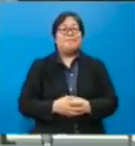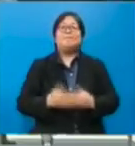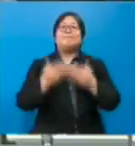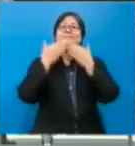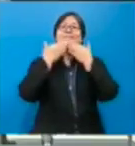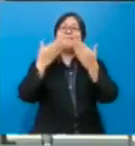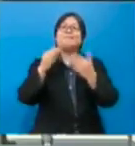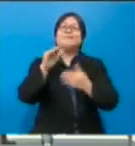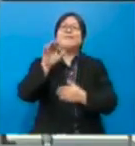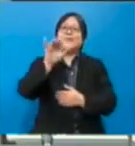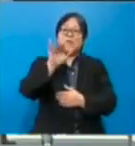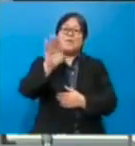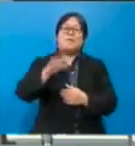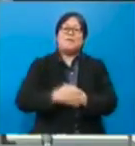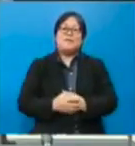Terima kasih Yang Berhormat.